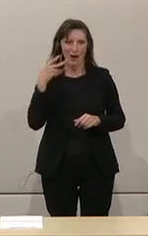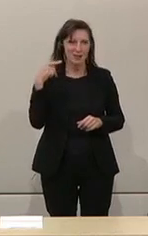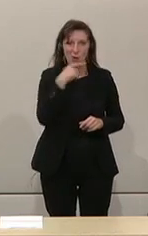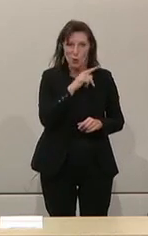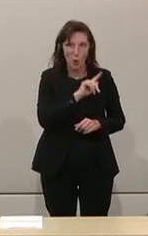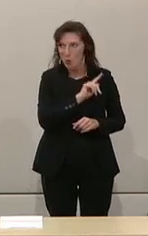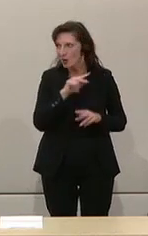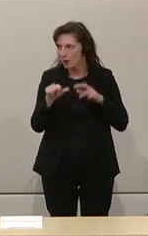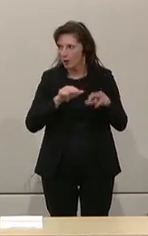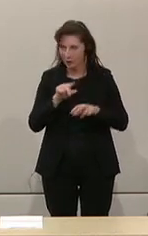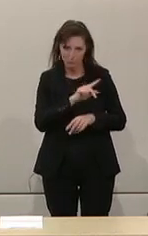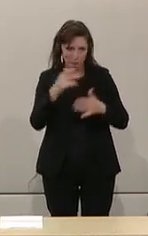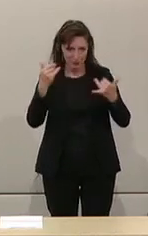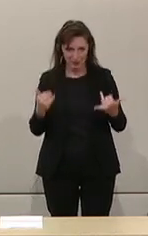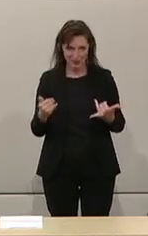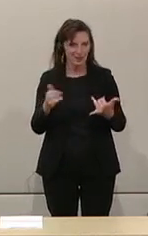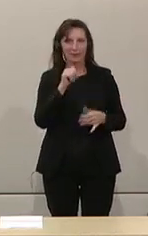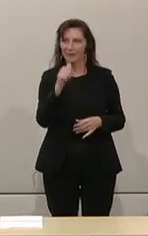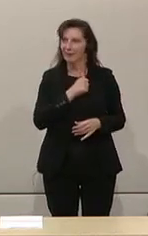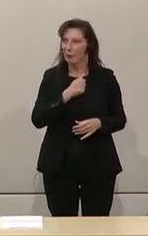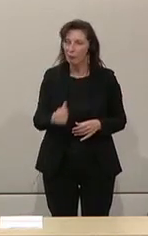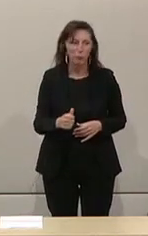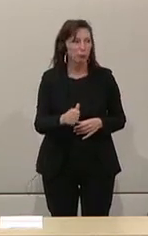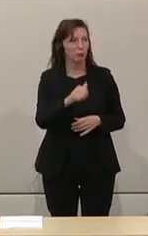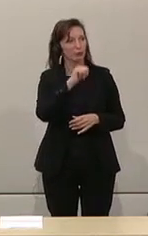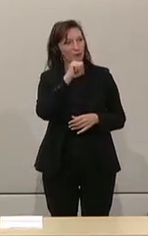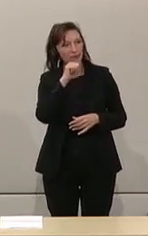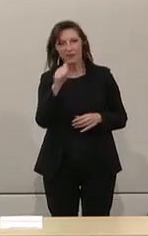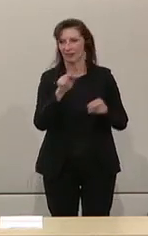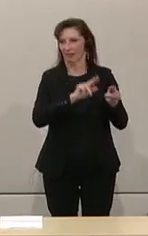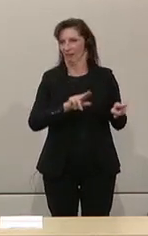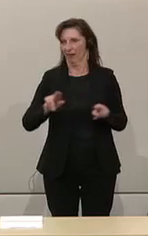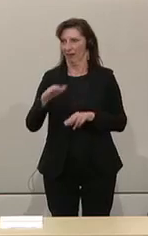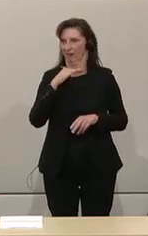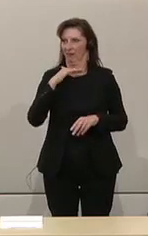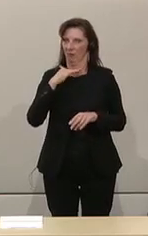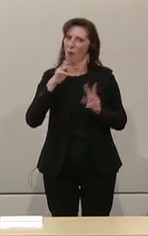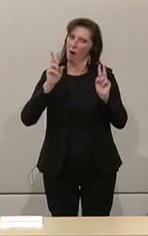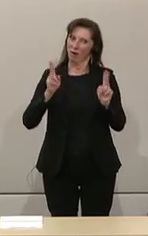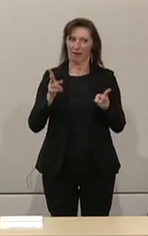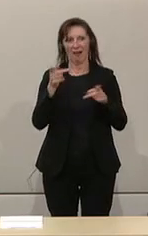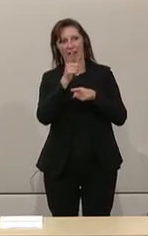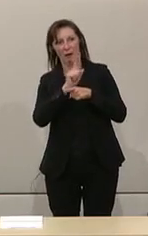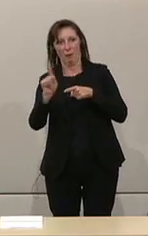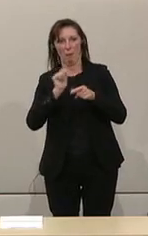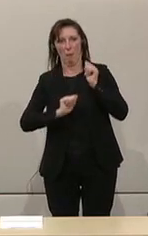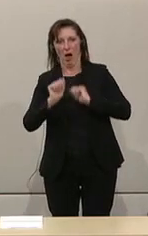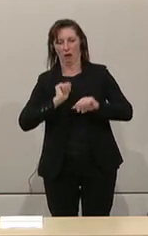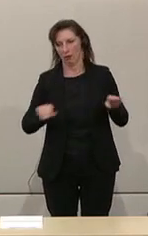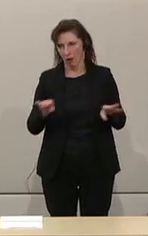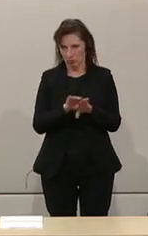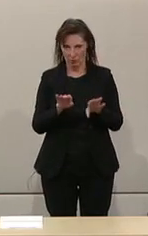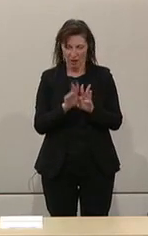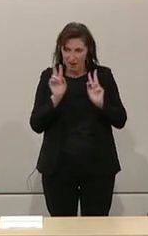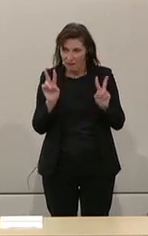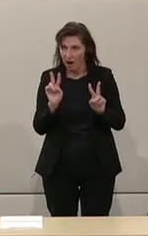der Mut, aber auch der Fairness, diese Lücke zu schließen. In Wirklichkeit will die SPÖ